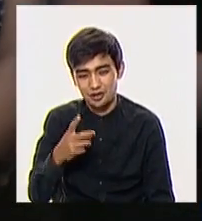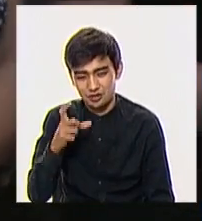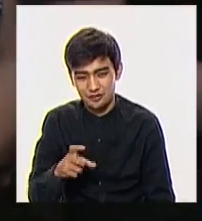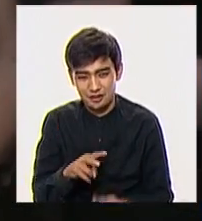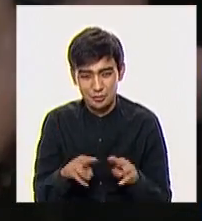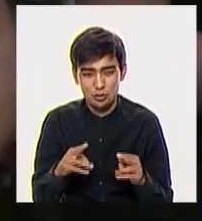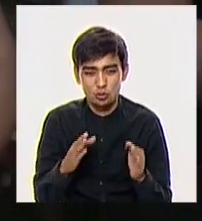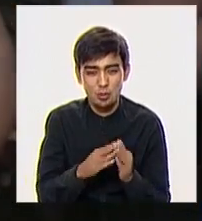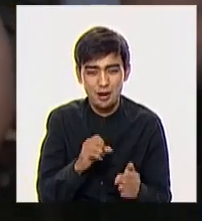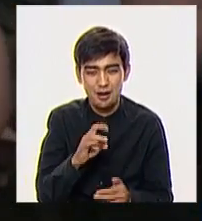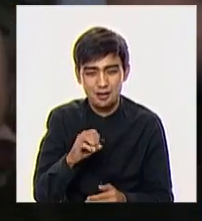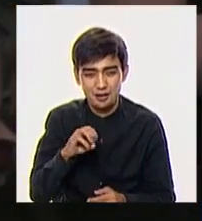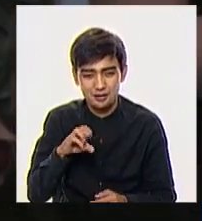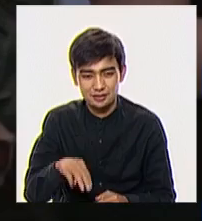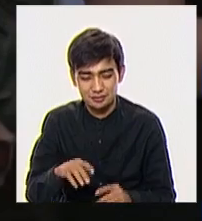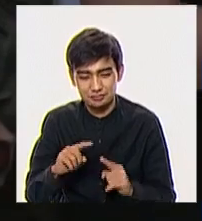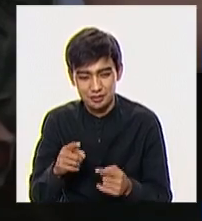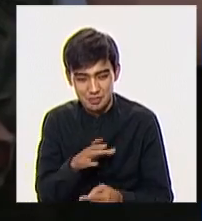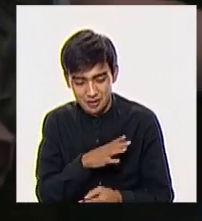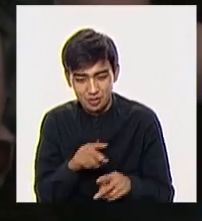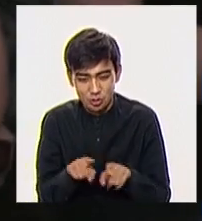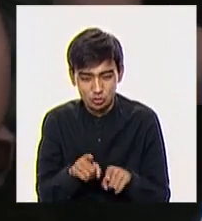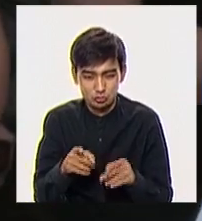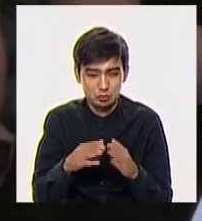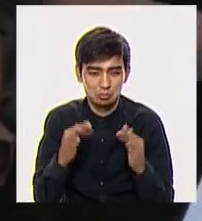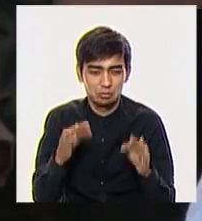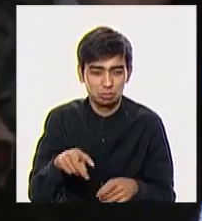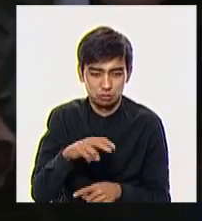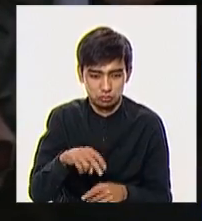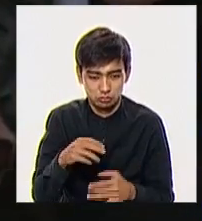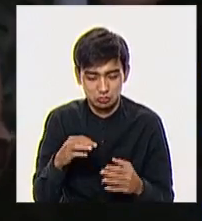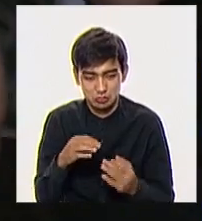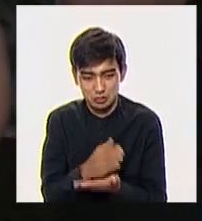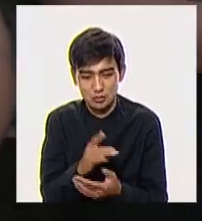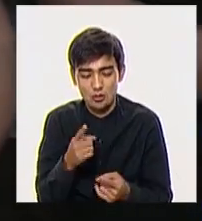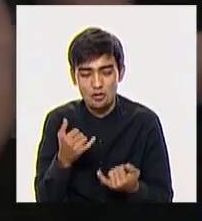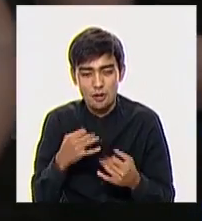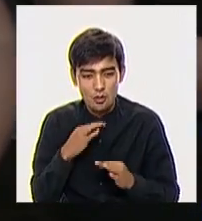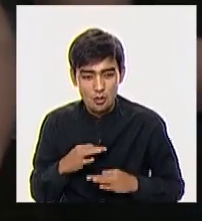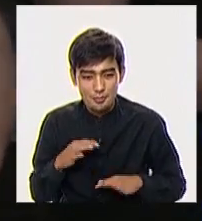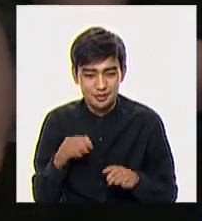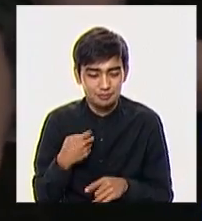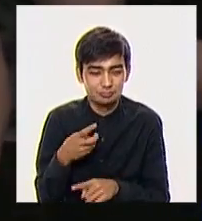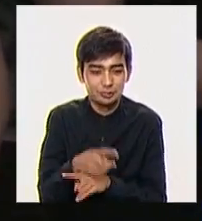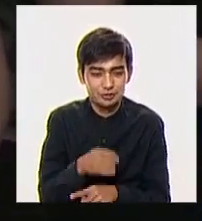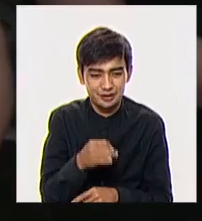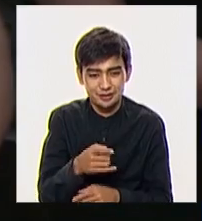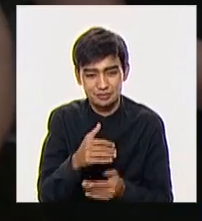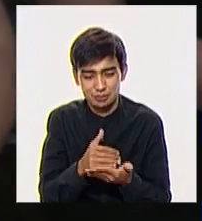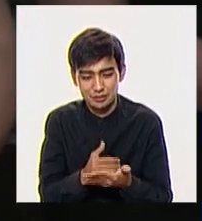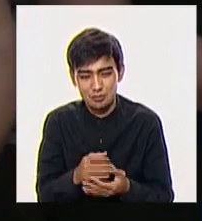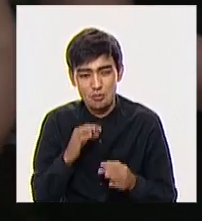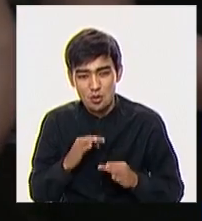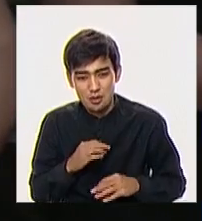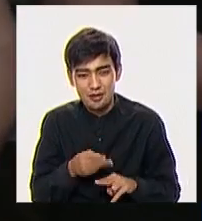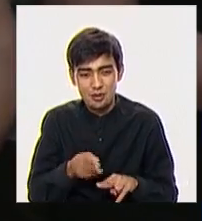домашний арест дегенге алған екен, үй қамағын алған екен да оларды. Ал енді қазір прокуратураға келіп отырмыз, өйткені бұл жерде спецпрокурорлар